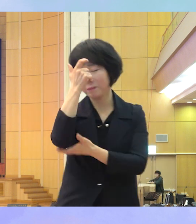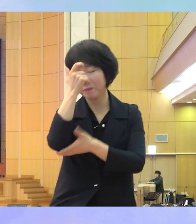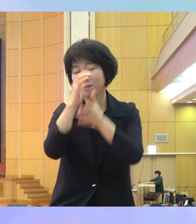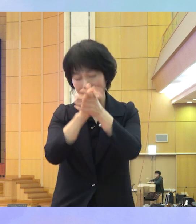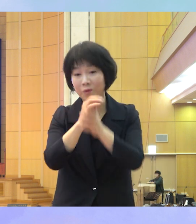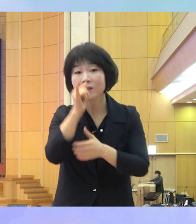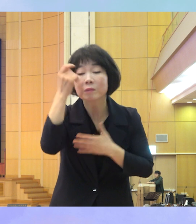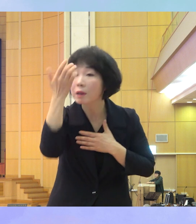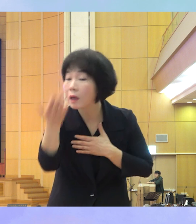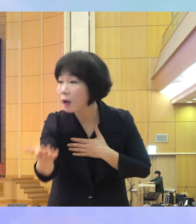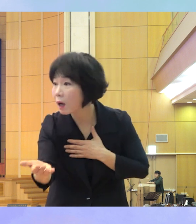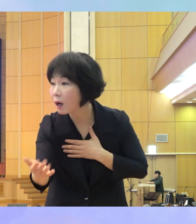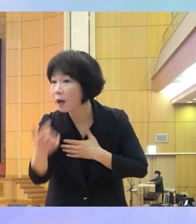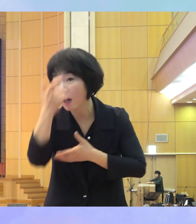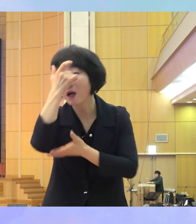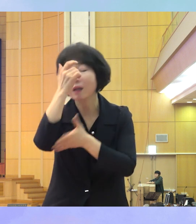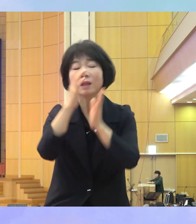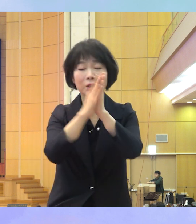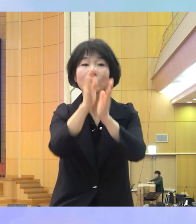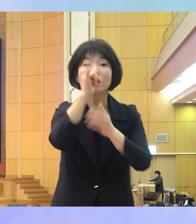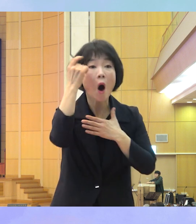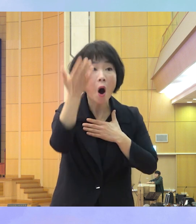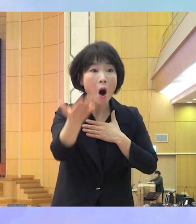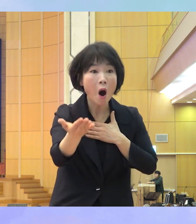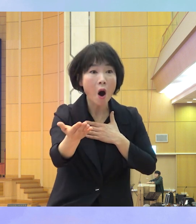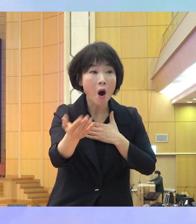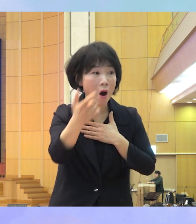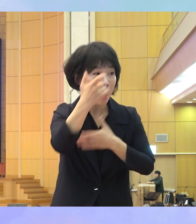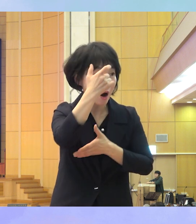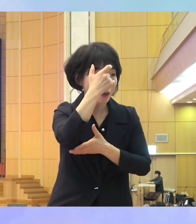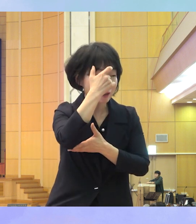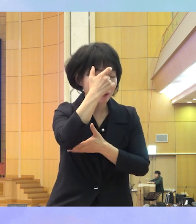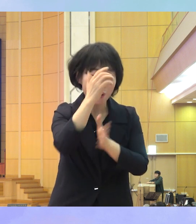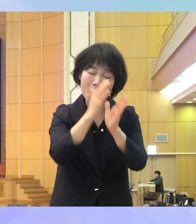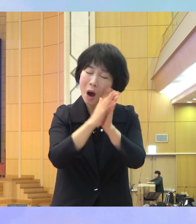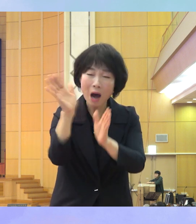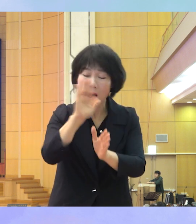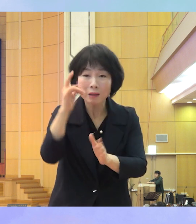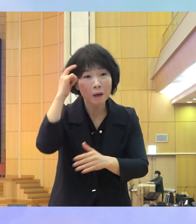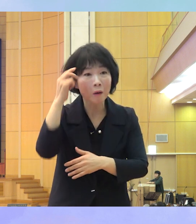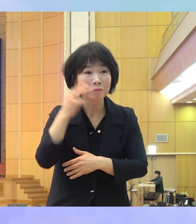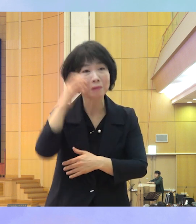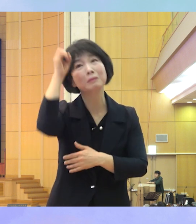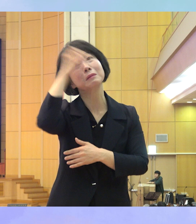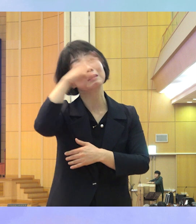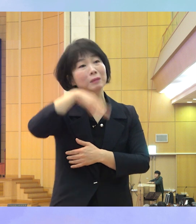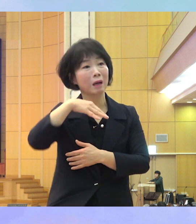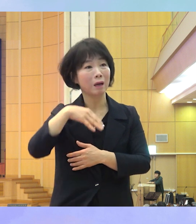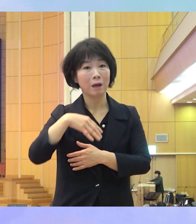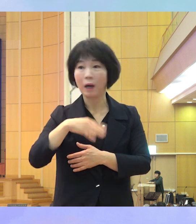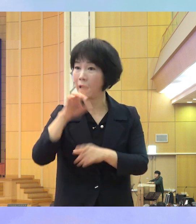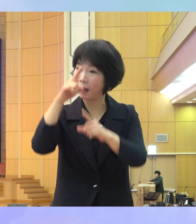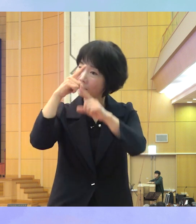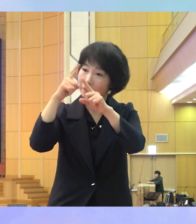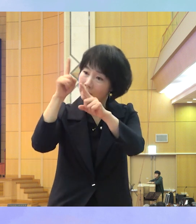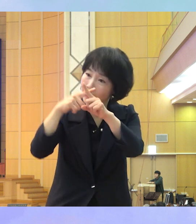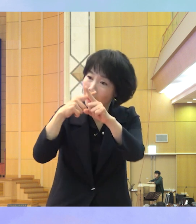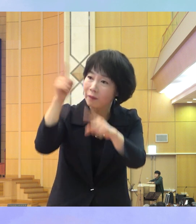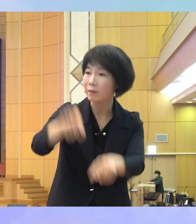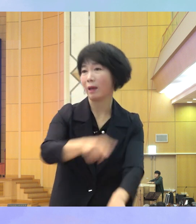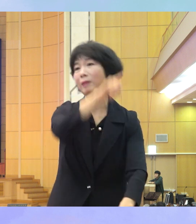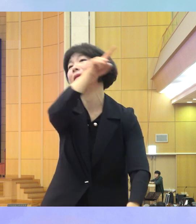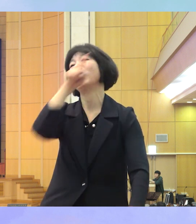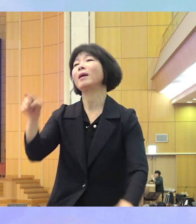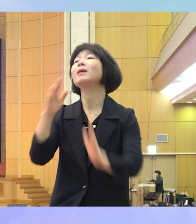장로님, 잘 만났네, 잘 만났어. 권사님, 우리 그렇게 인사했죠. 그럼 무슨 뜻인지